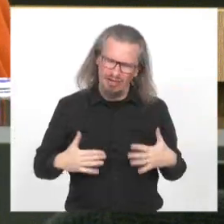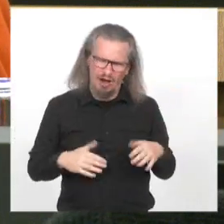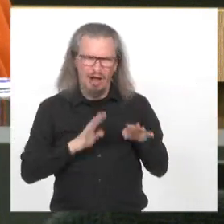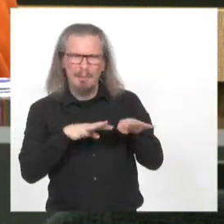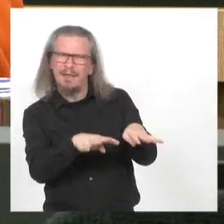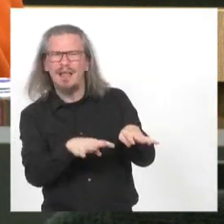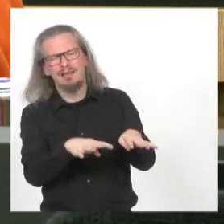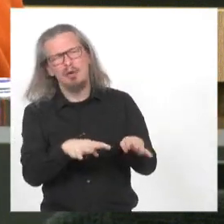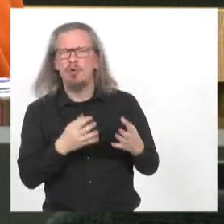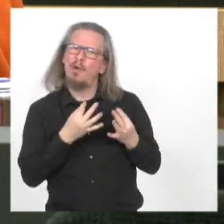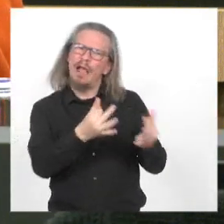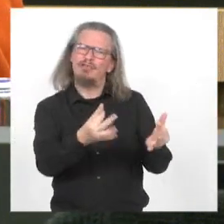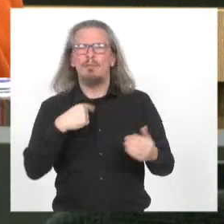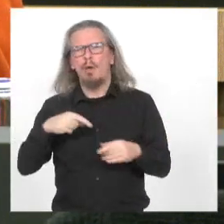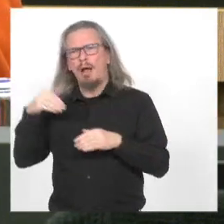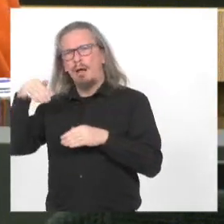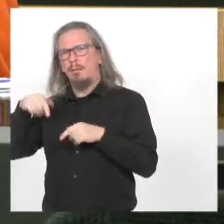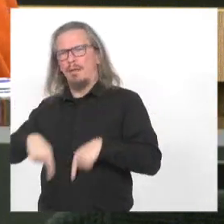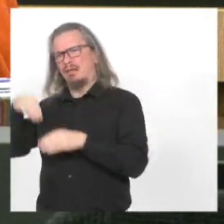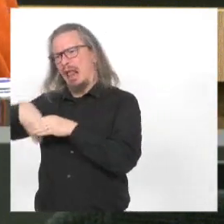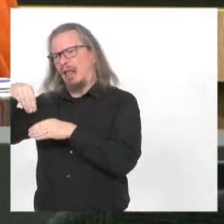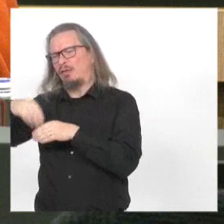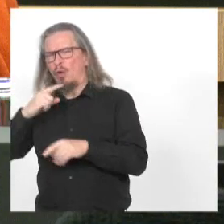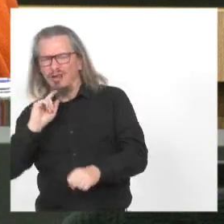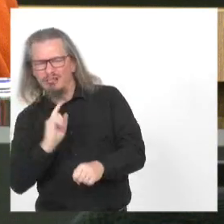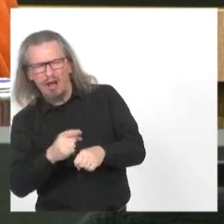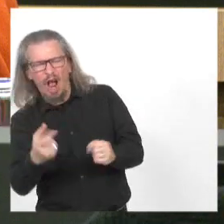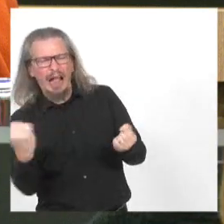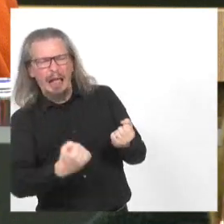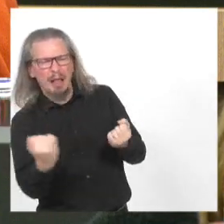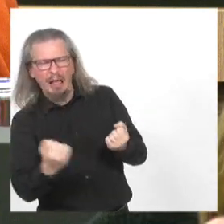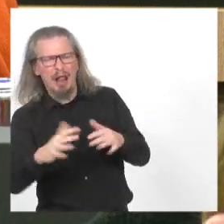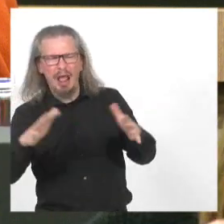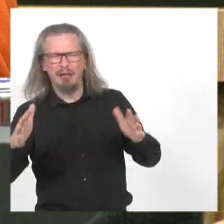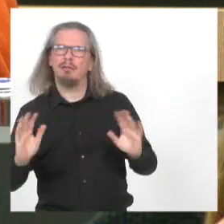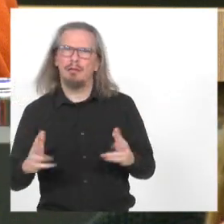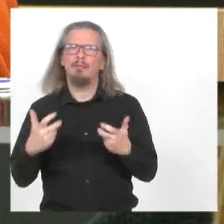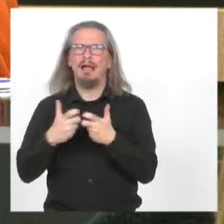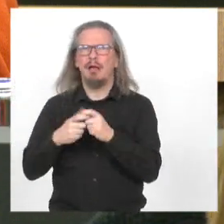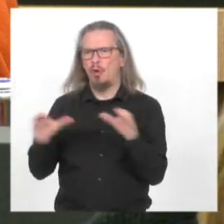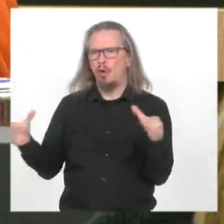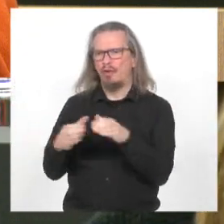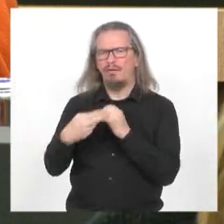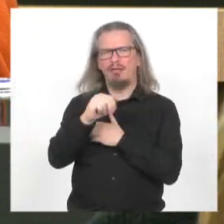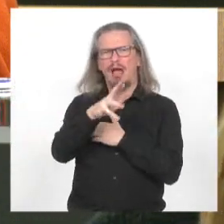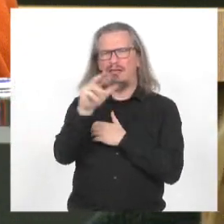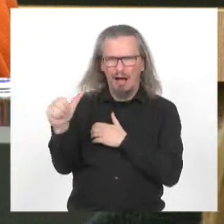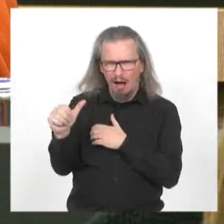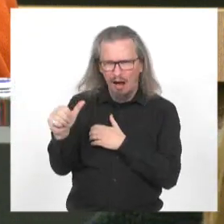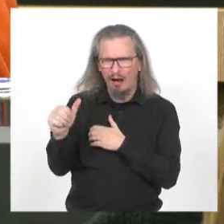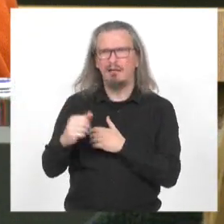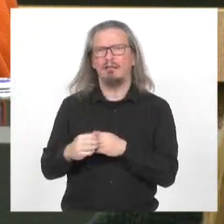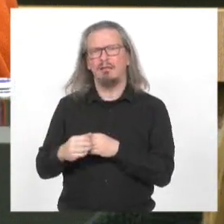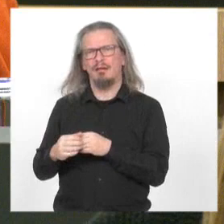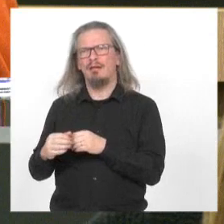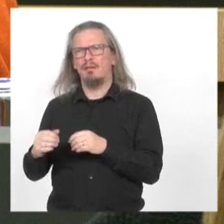un ministre de l'Intérieur qui criminalise les manifestations et les mobilisations non violentes, je pense notamment au collectif NADA, suivi par la cellule anti-ZAD sur la